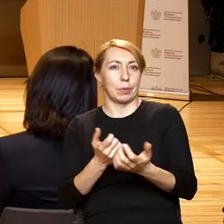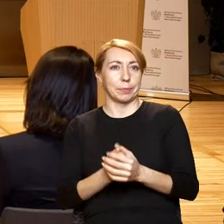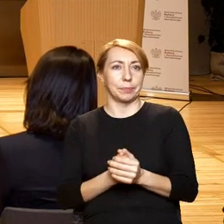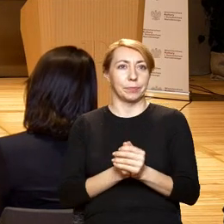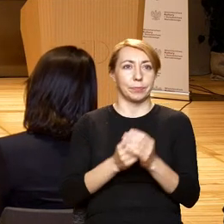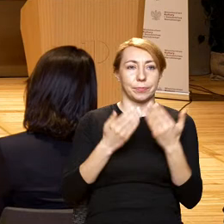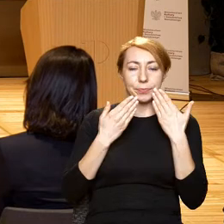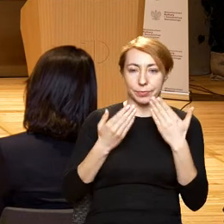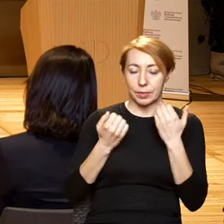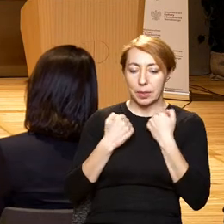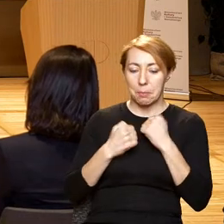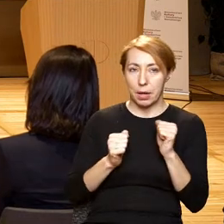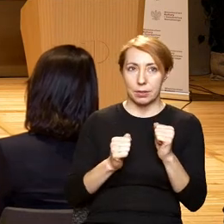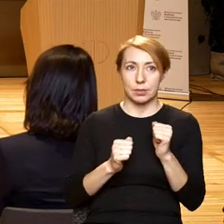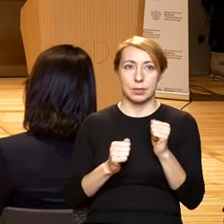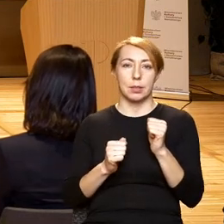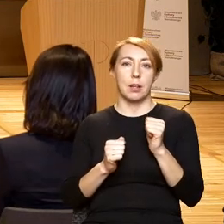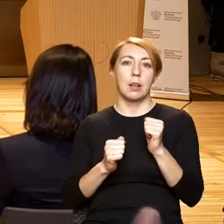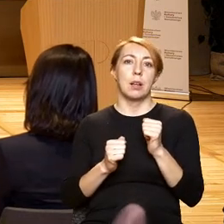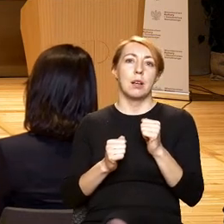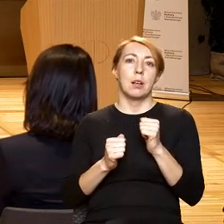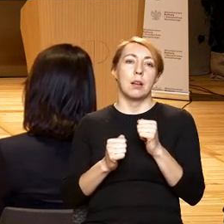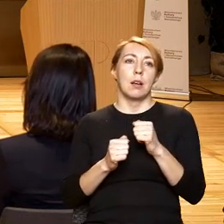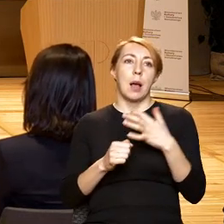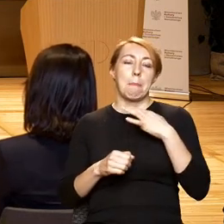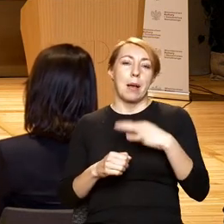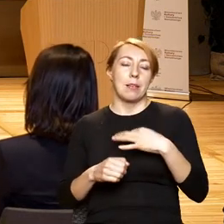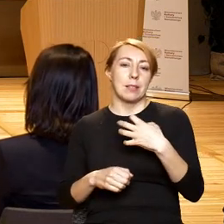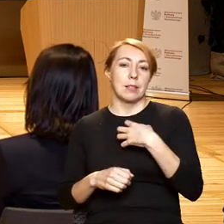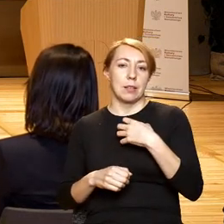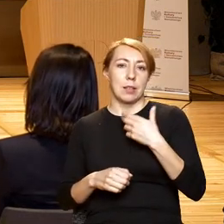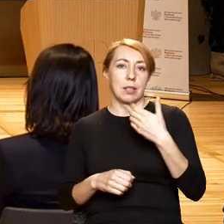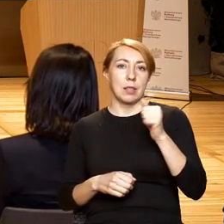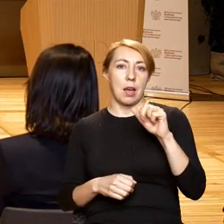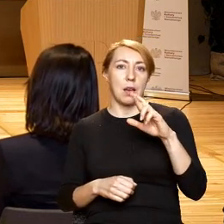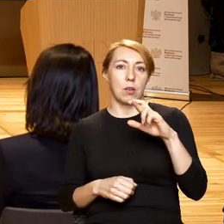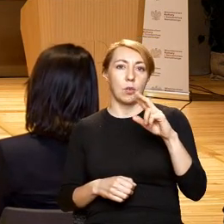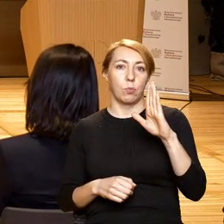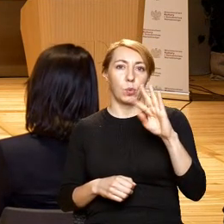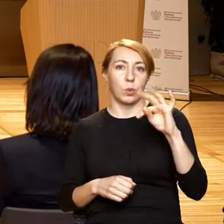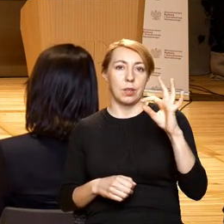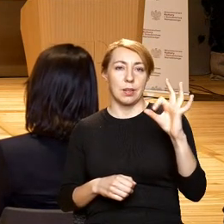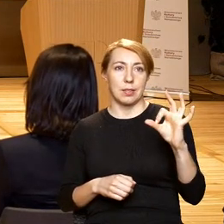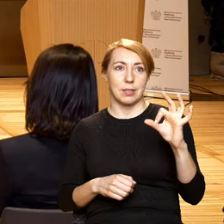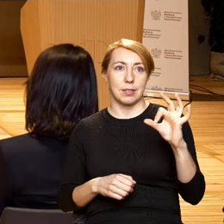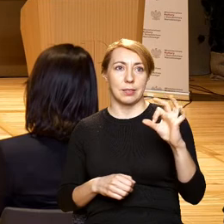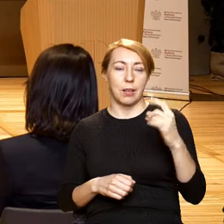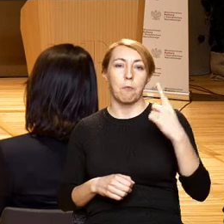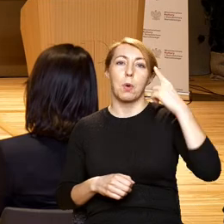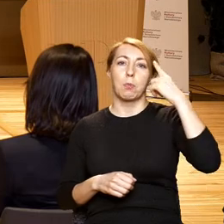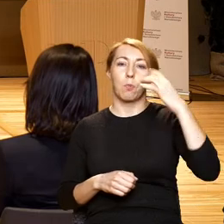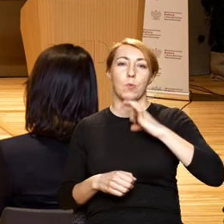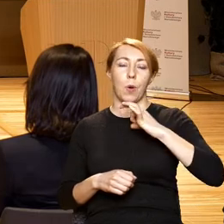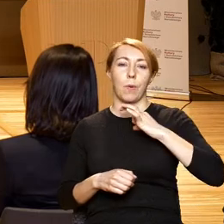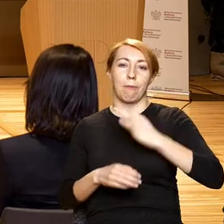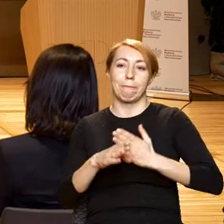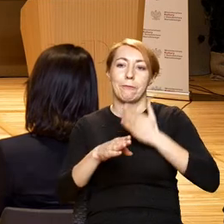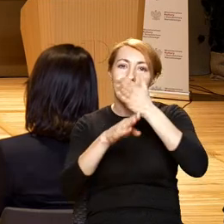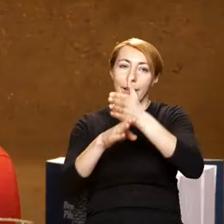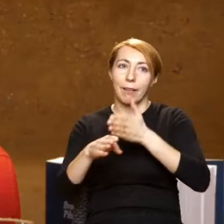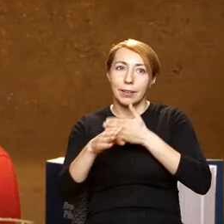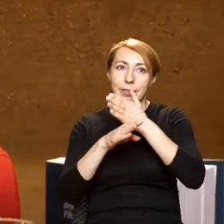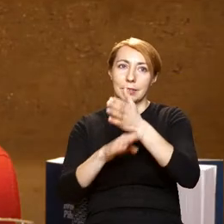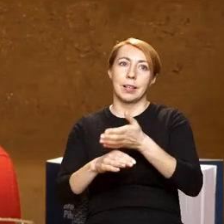Dziękuję bardzo. To pan dyrektor Narbutas i wspomnienie mojej wizyty, moich kolejnych